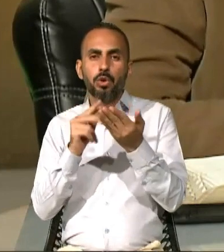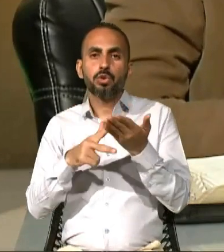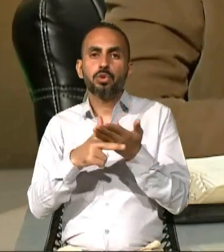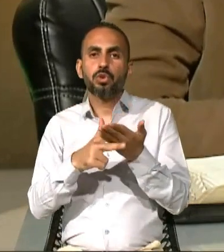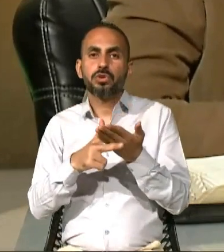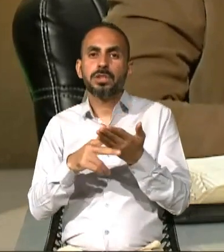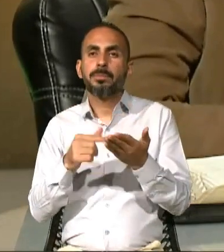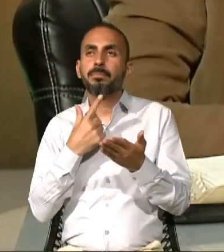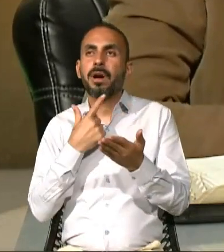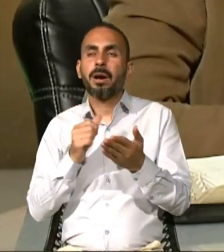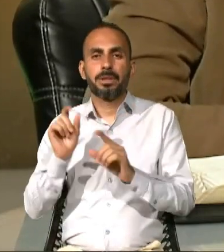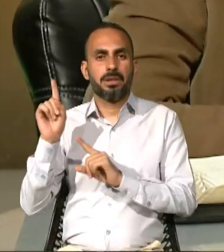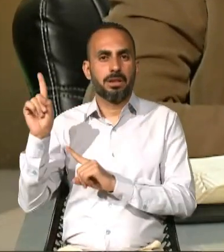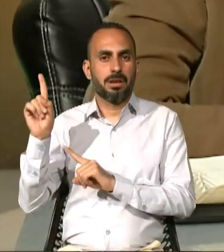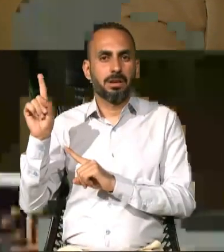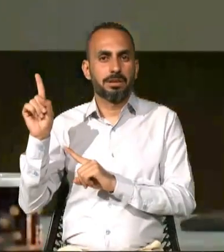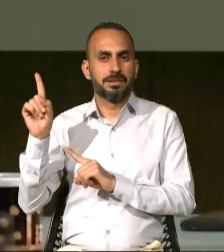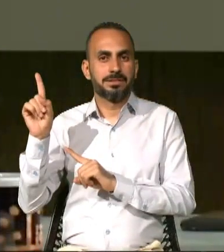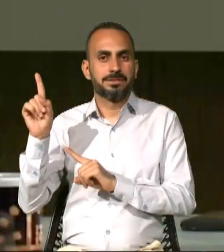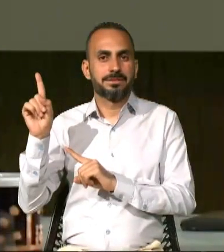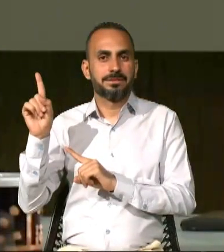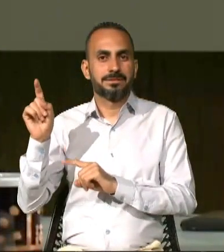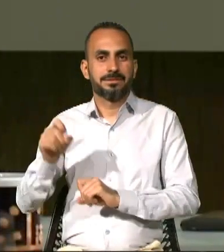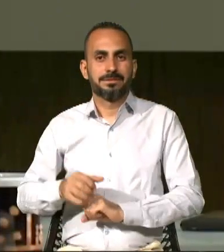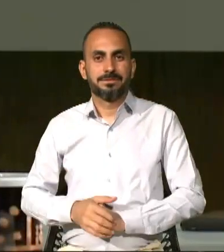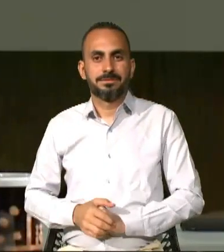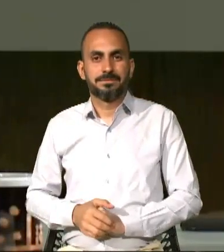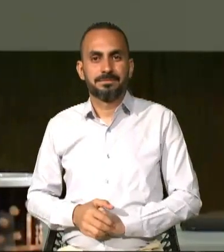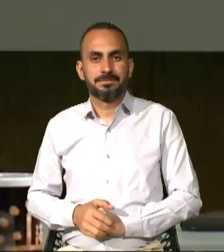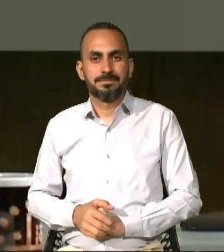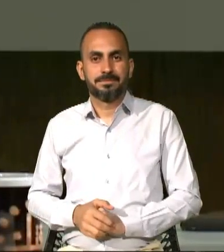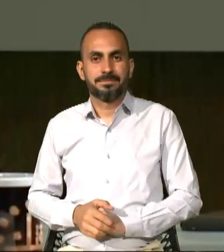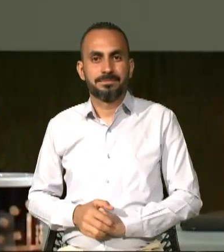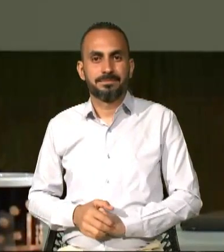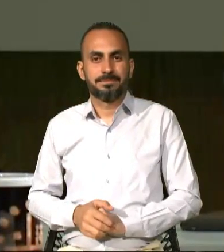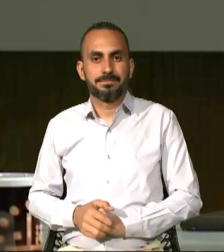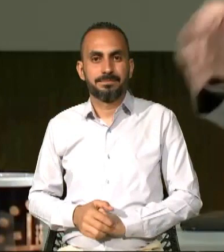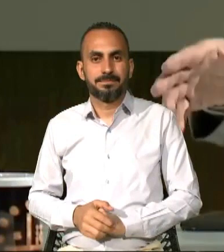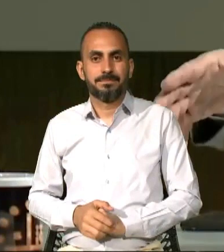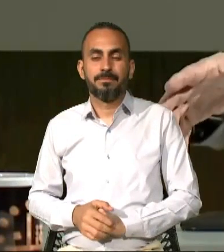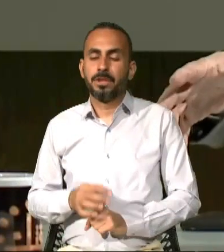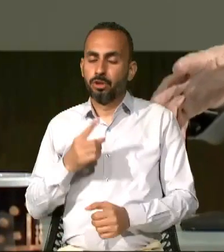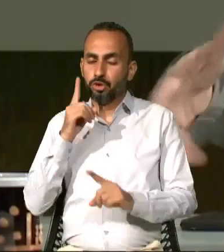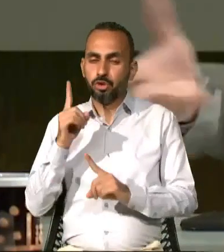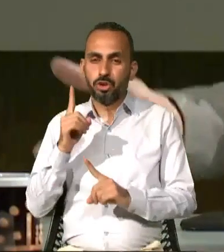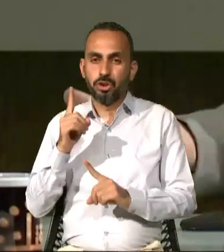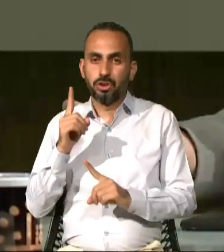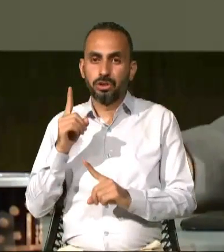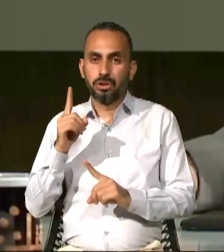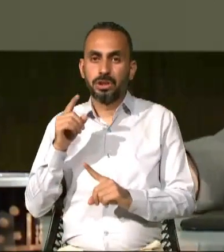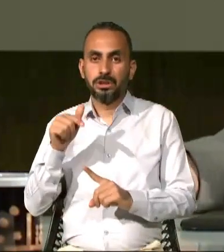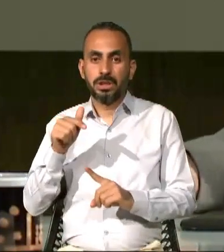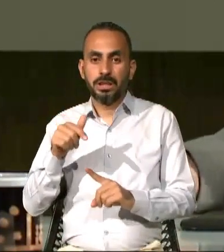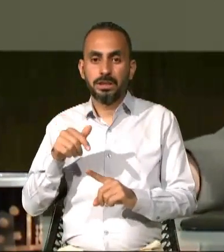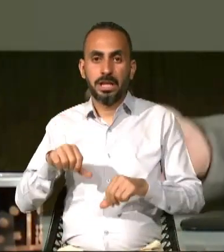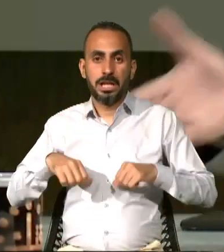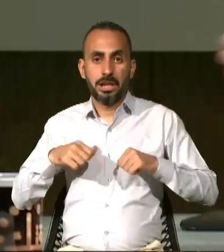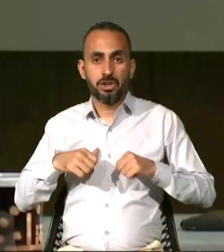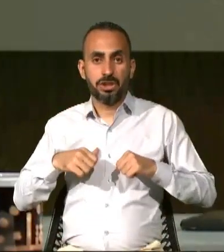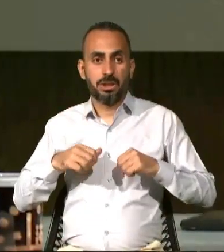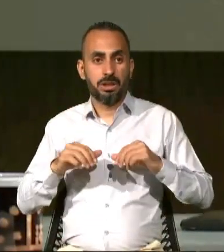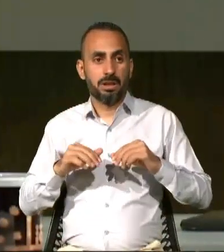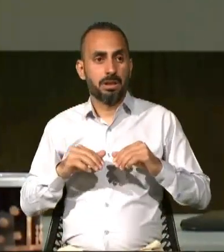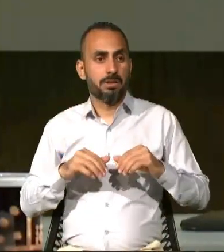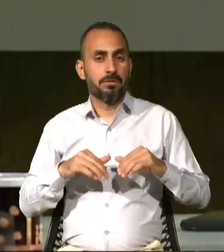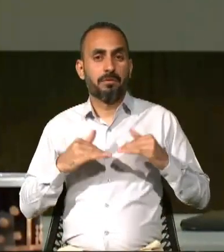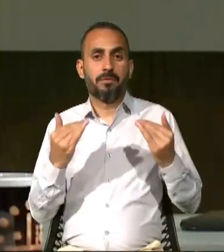بالظبط كده. يعني اذا لما اذا تأنى الرب وعشنا وابقانا الرب في الوجود، ما احنا بنتعامل معاهم. Yeah. واذا